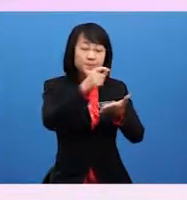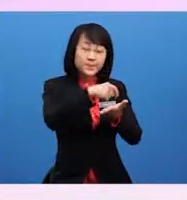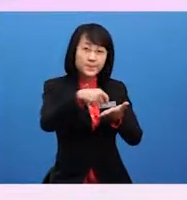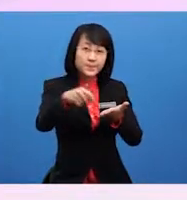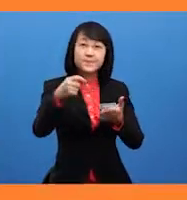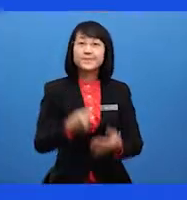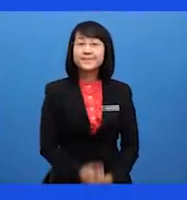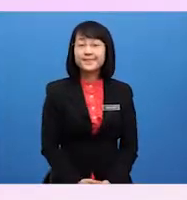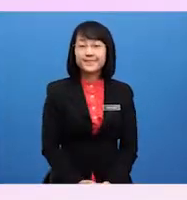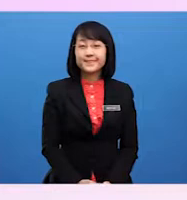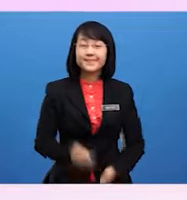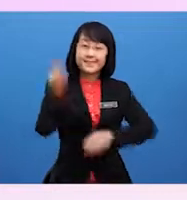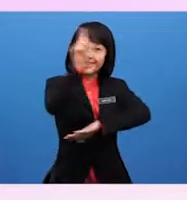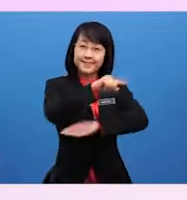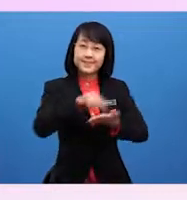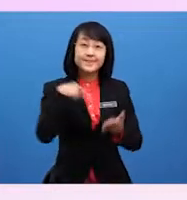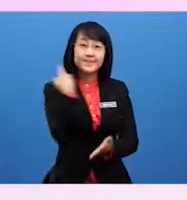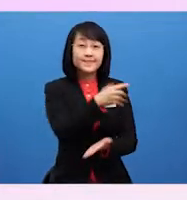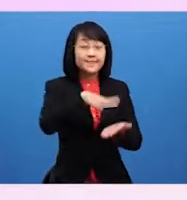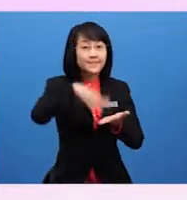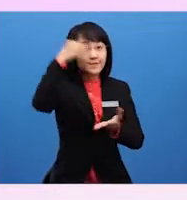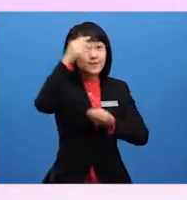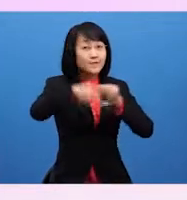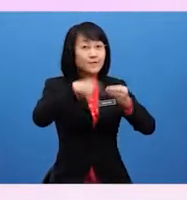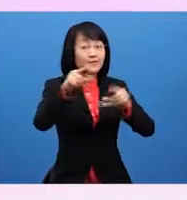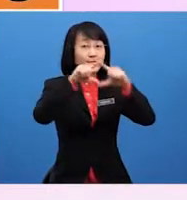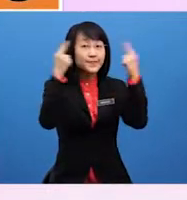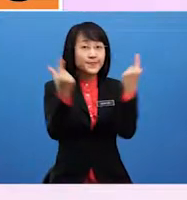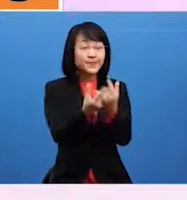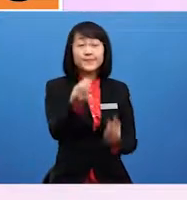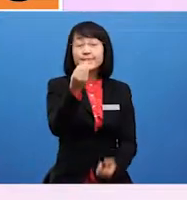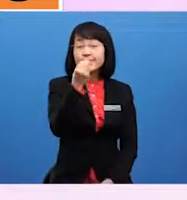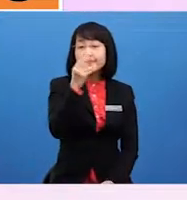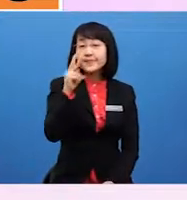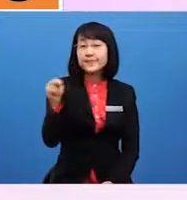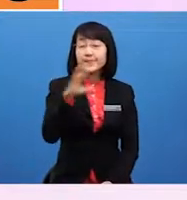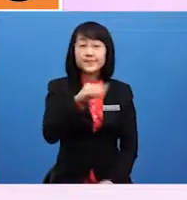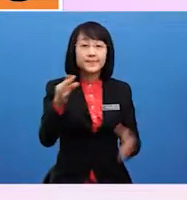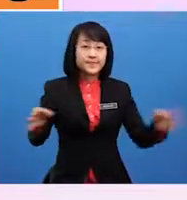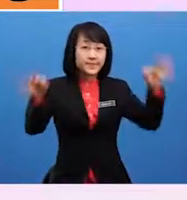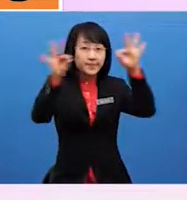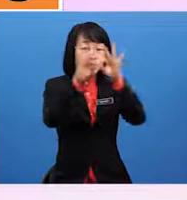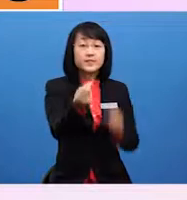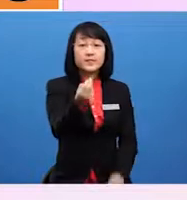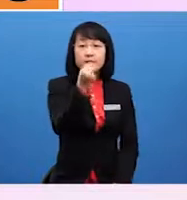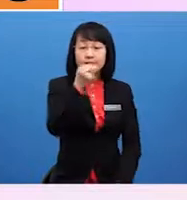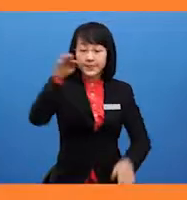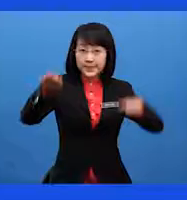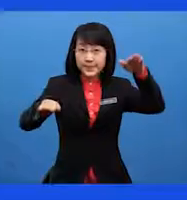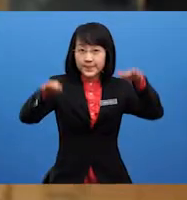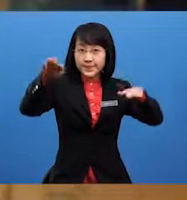ya. Hari ini kita akan belajar tentang kelas makanan dan kepentingan gizi